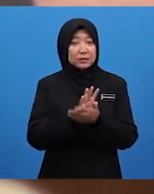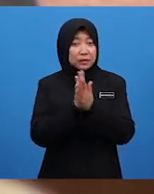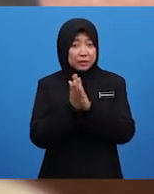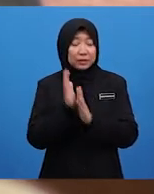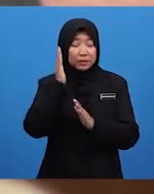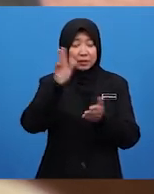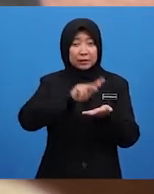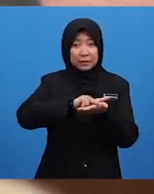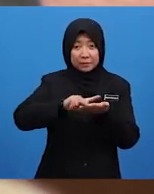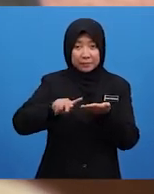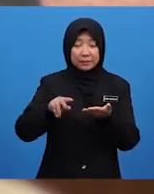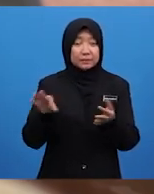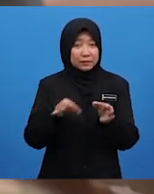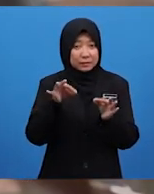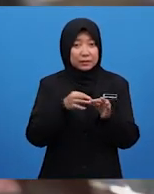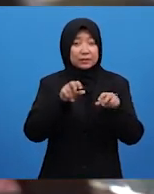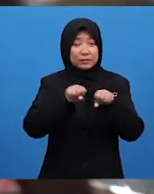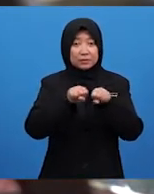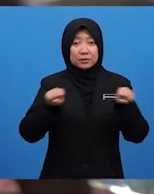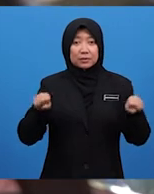jahitan smoking kita.